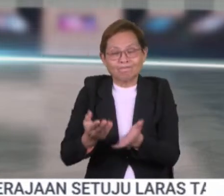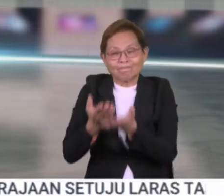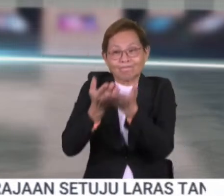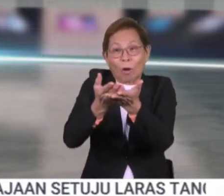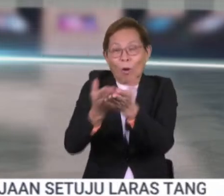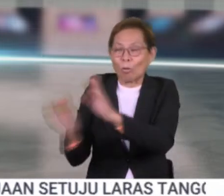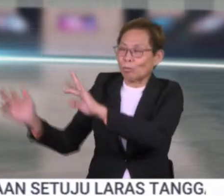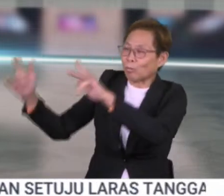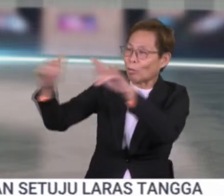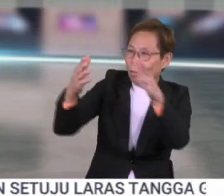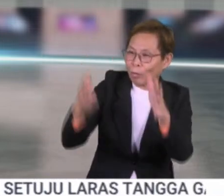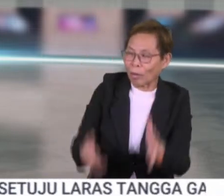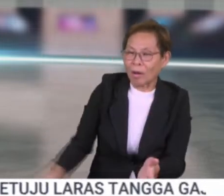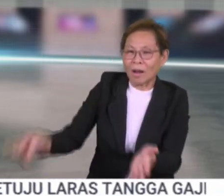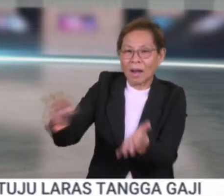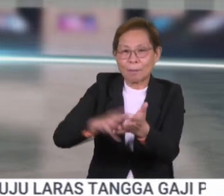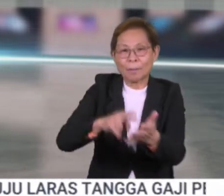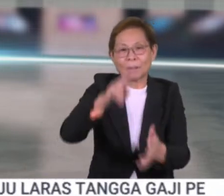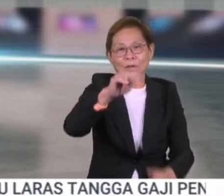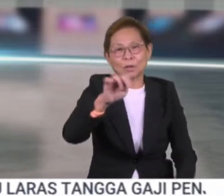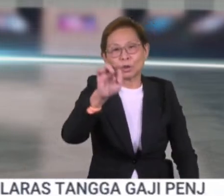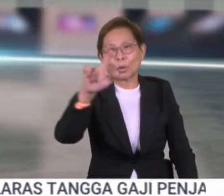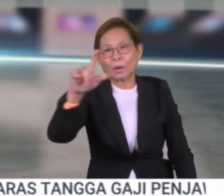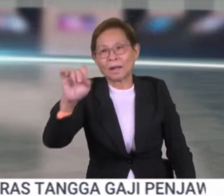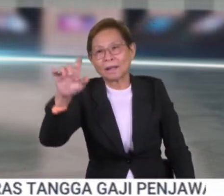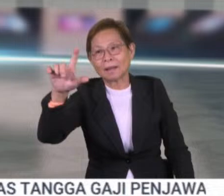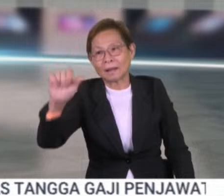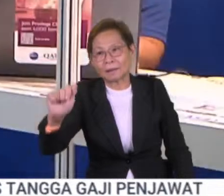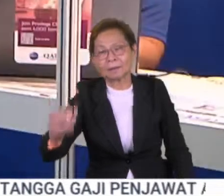pengunjung. Laporan Nolela Muhammad Nor.